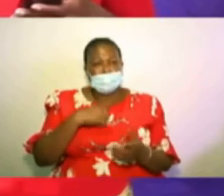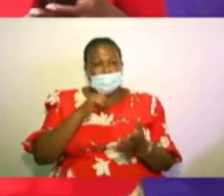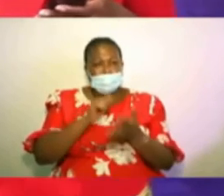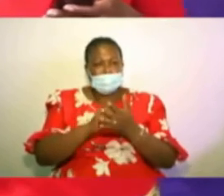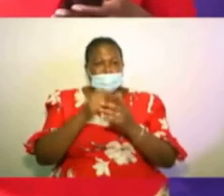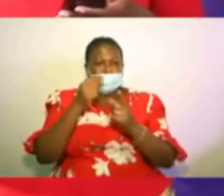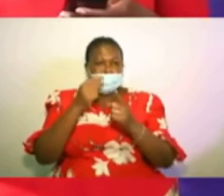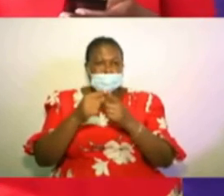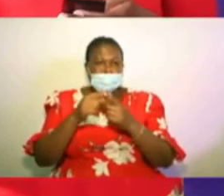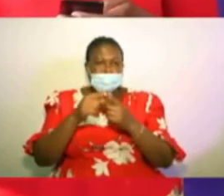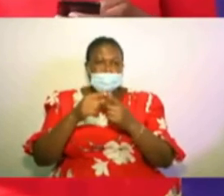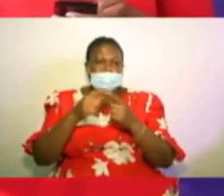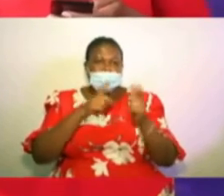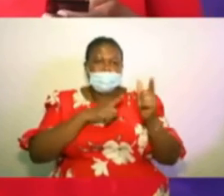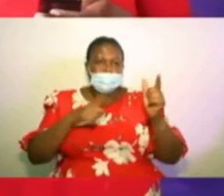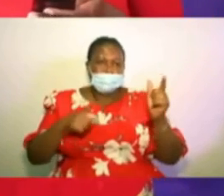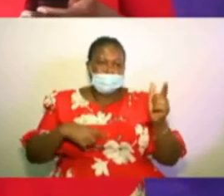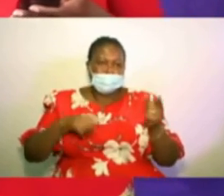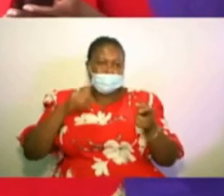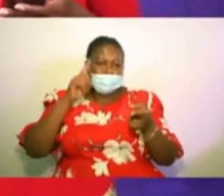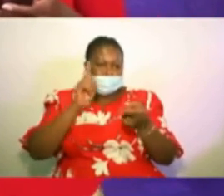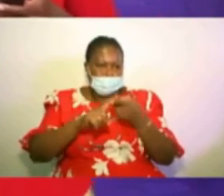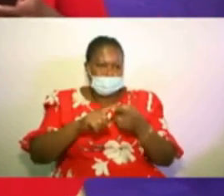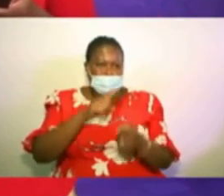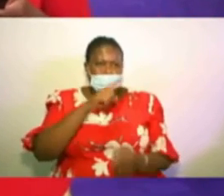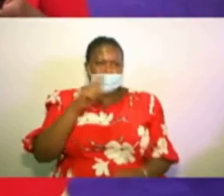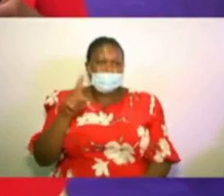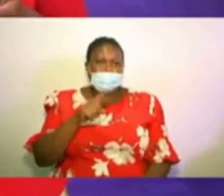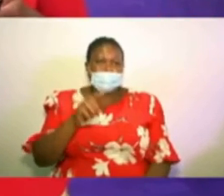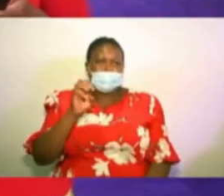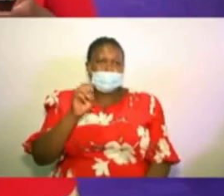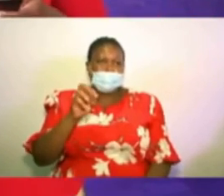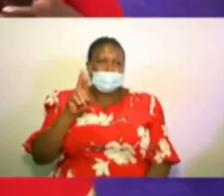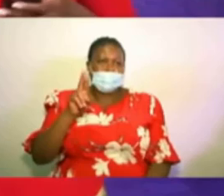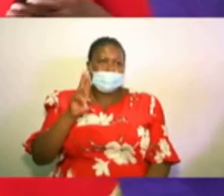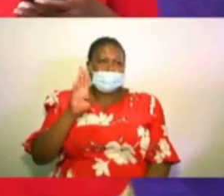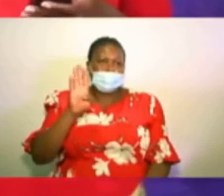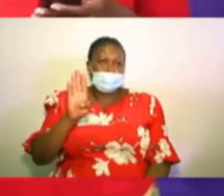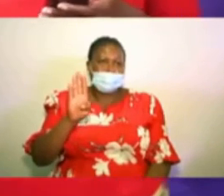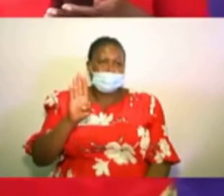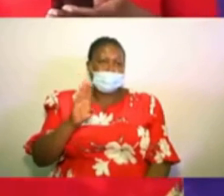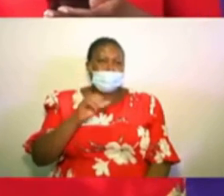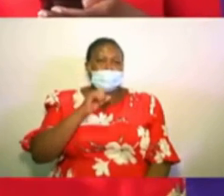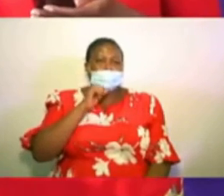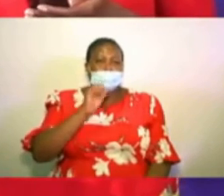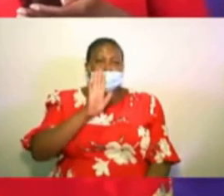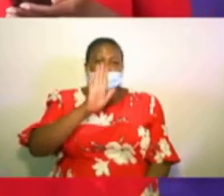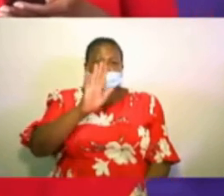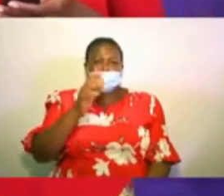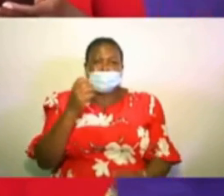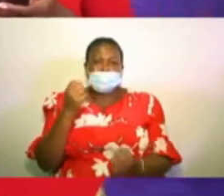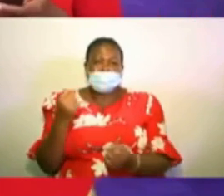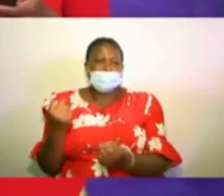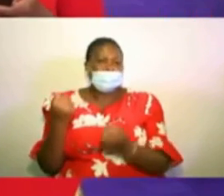Zerubbabel, not by might, nor by power,